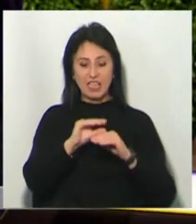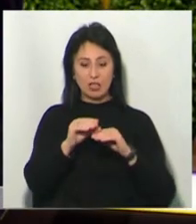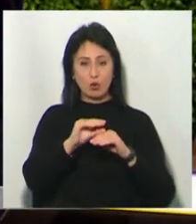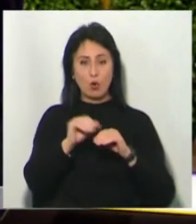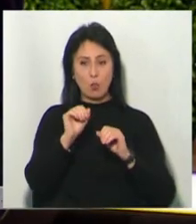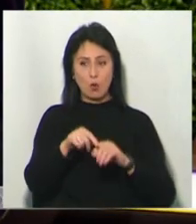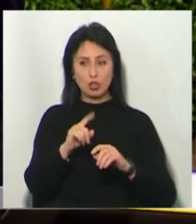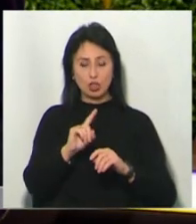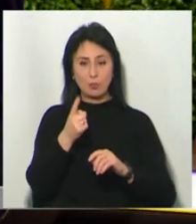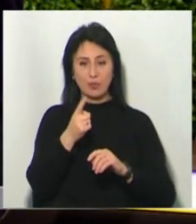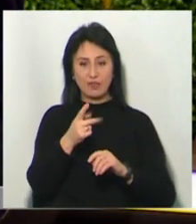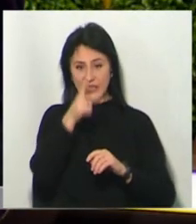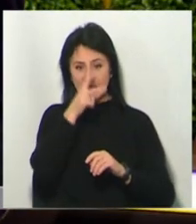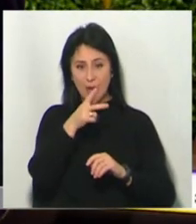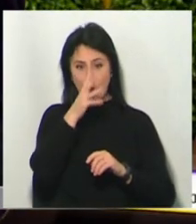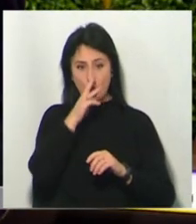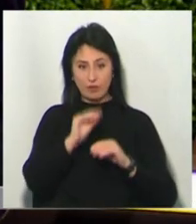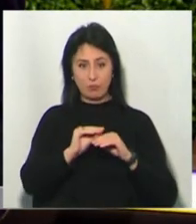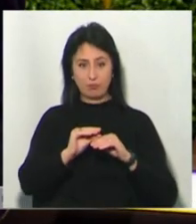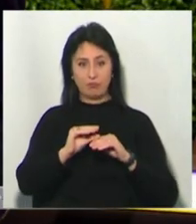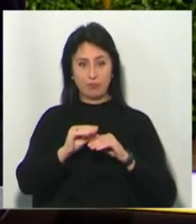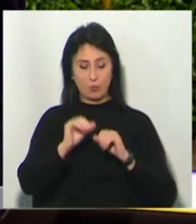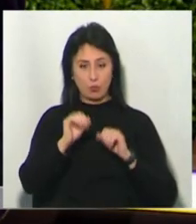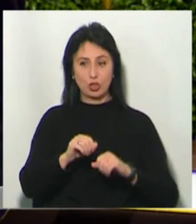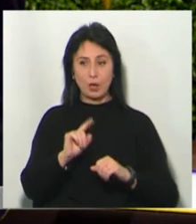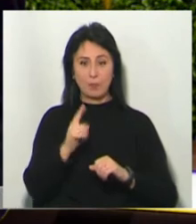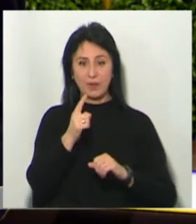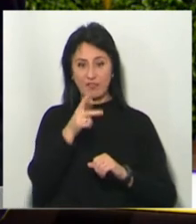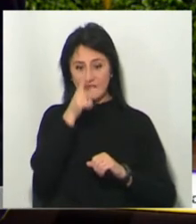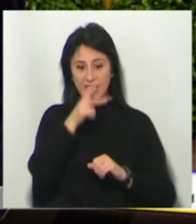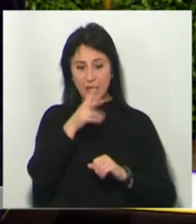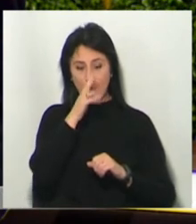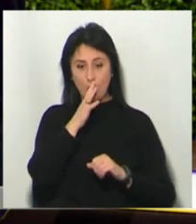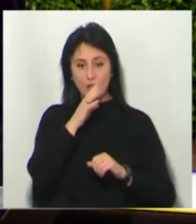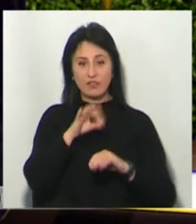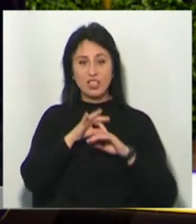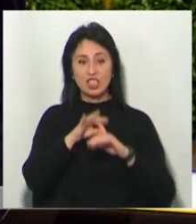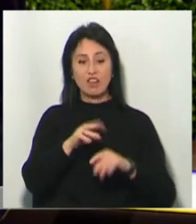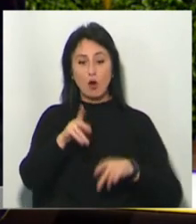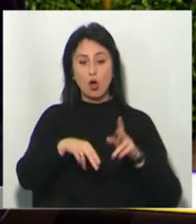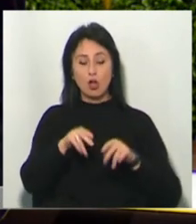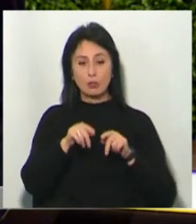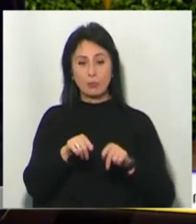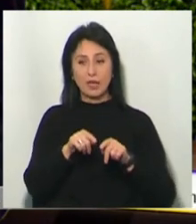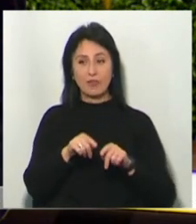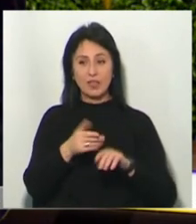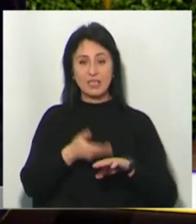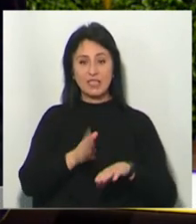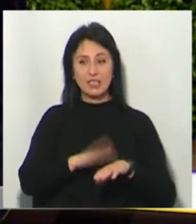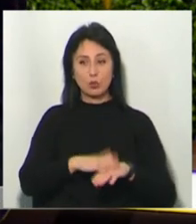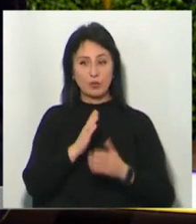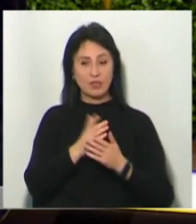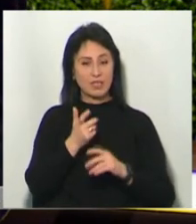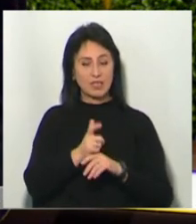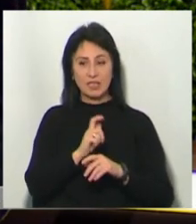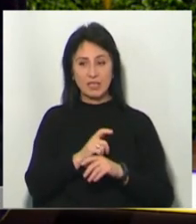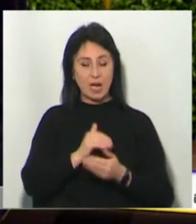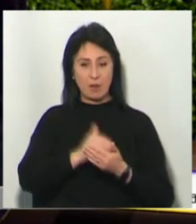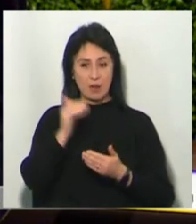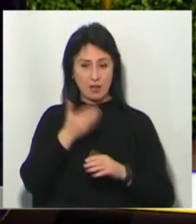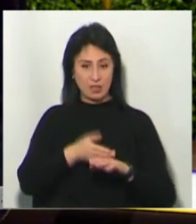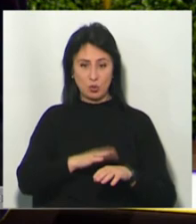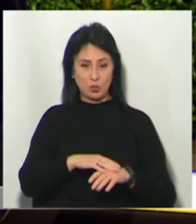ce am ocalib de spirvel samot htueși, amitomat spirvel samot htueși, ce a dat rebuli operații sirtule, iar izalien